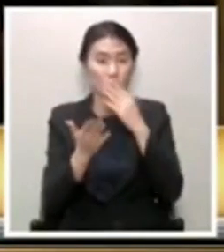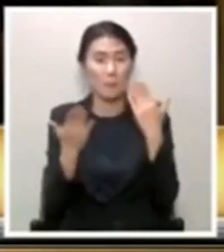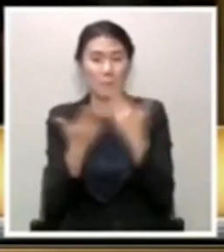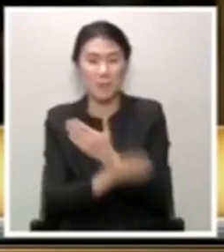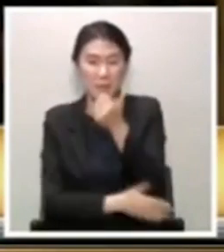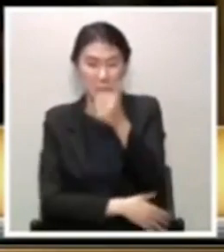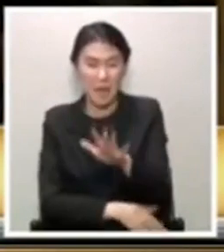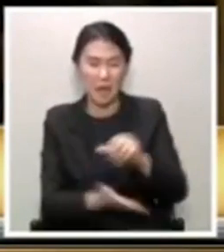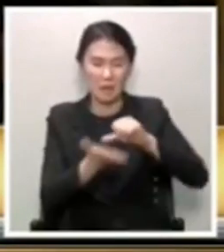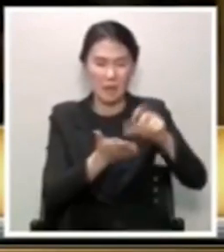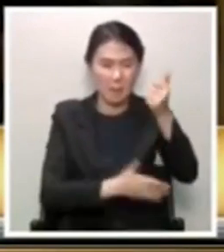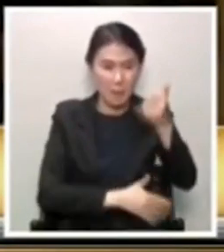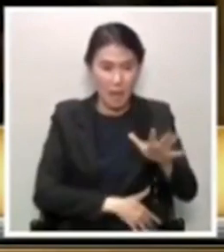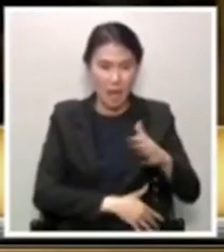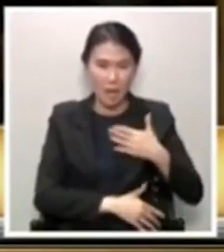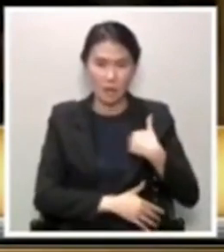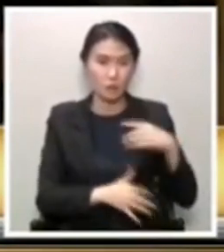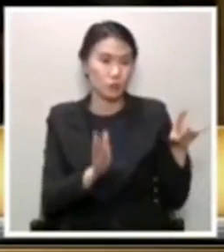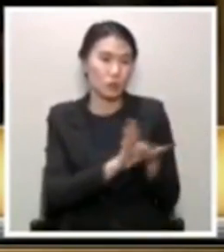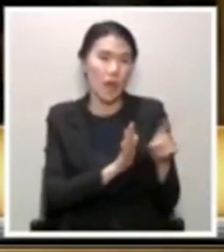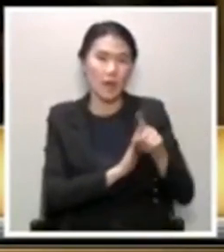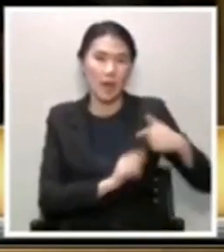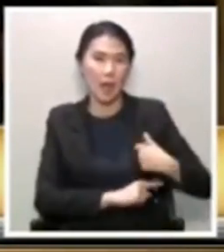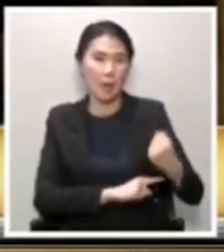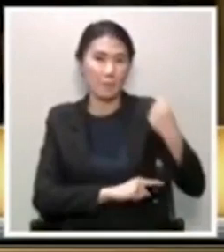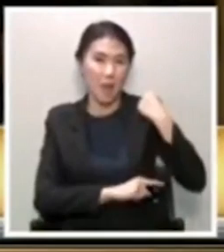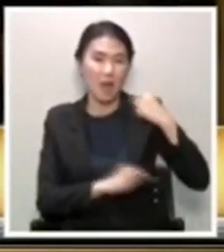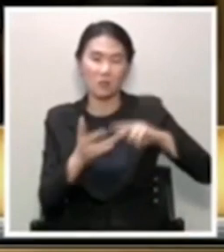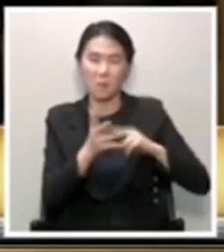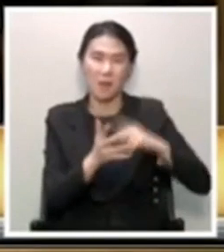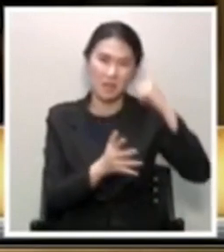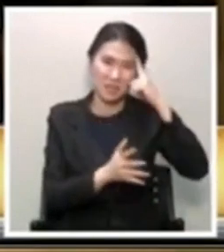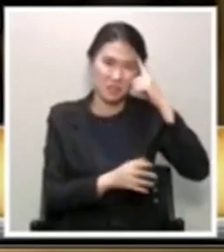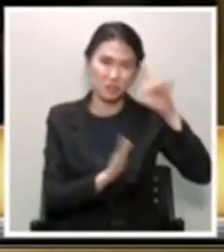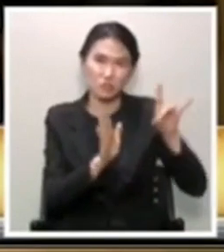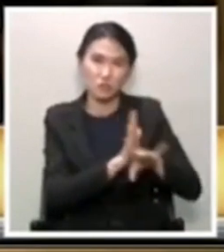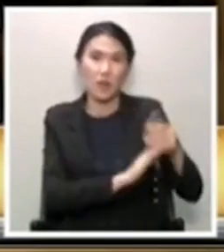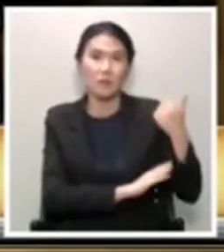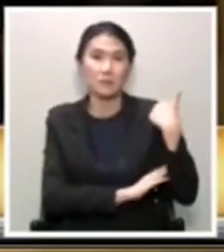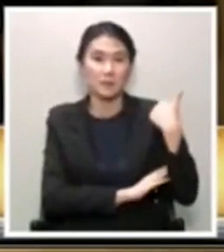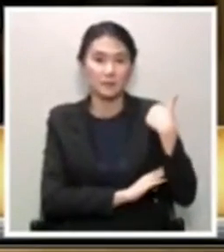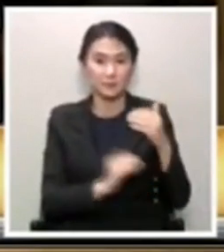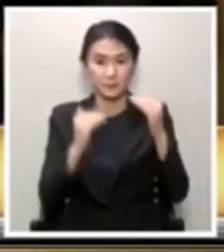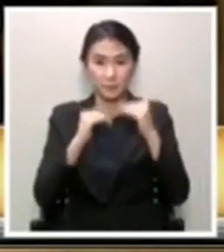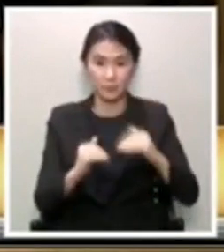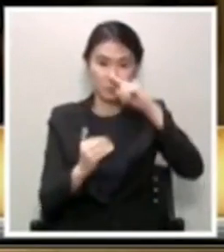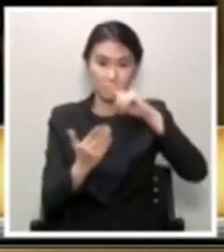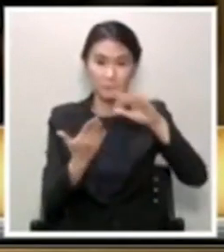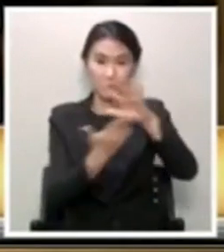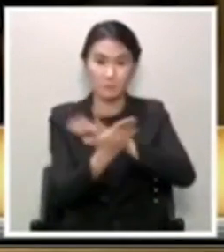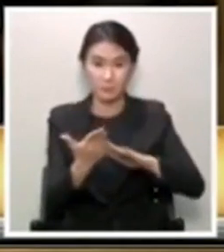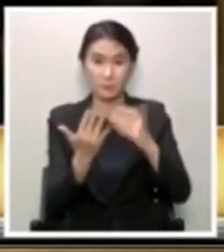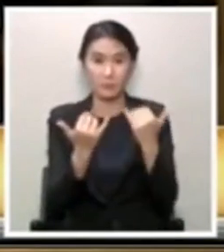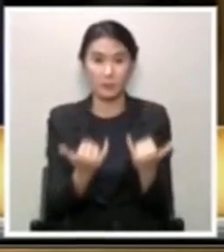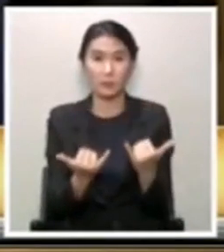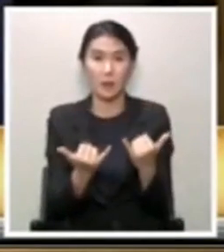ม่ได้นำมาสู่การใช้อำนาจนอกระบบเข้ามาทำลายรัฐธรรมนูญนั้นทิ้งประเทศไทยเราครับจนถึงปัจ